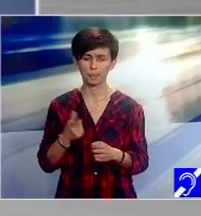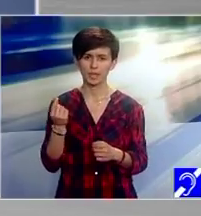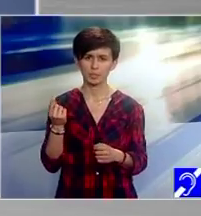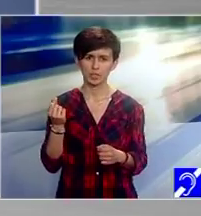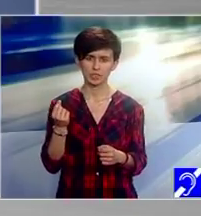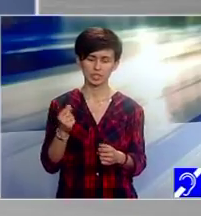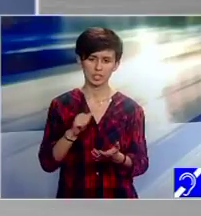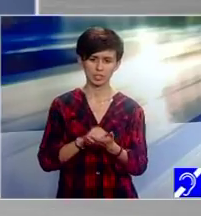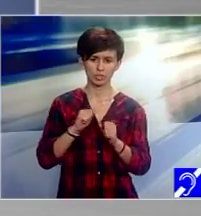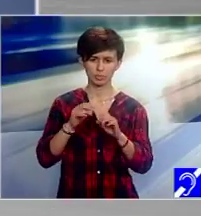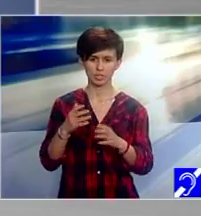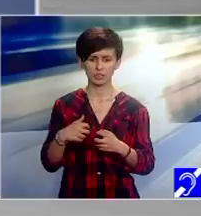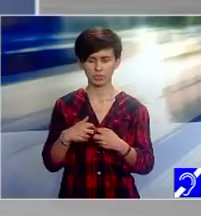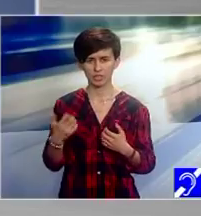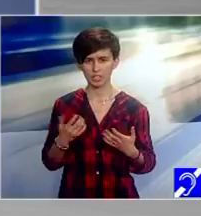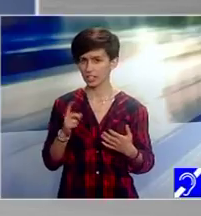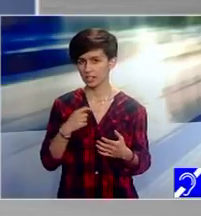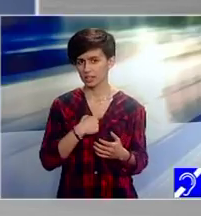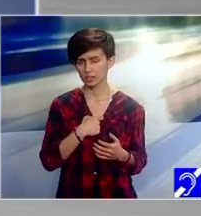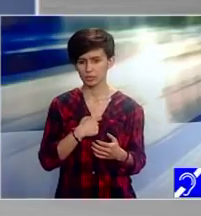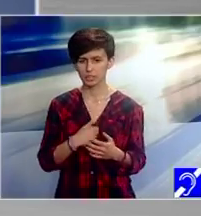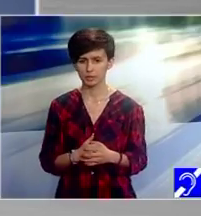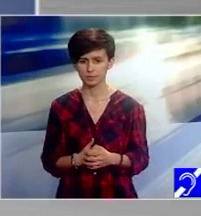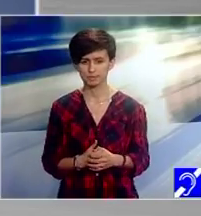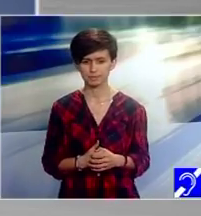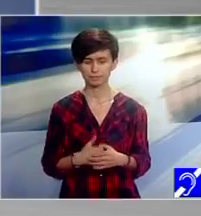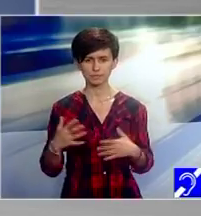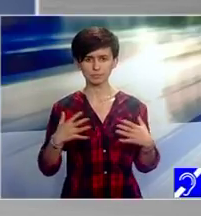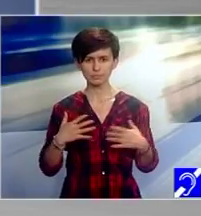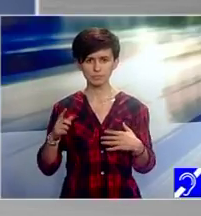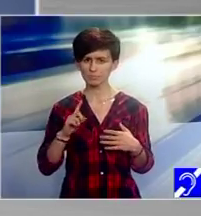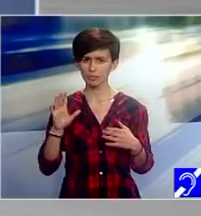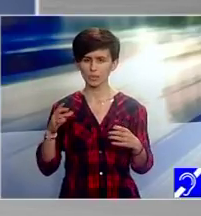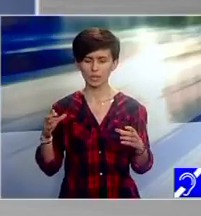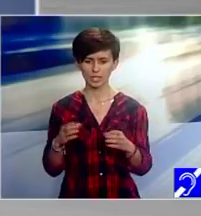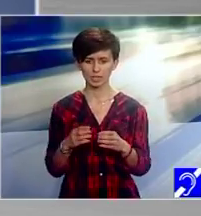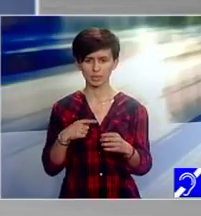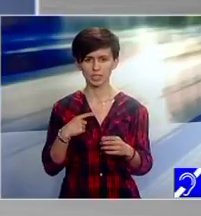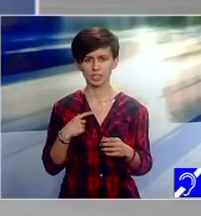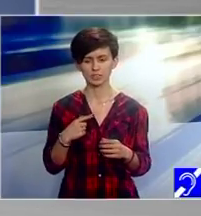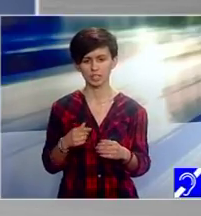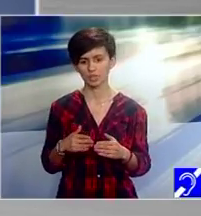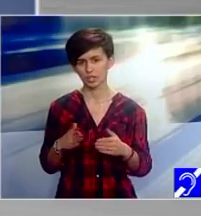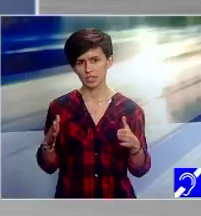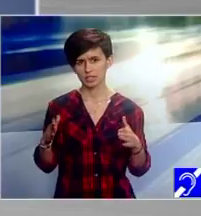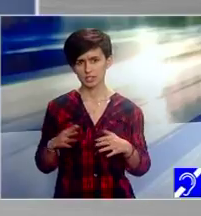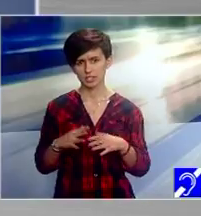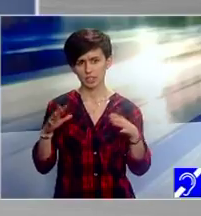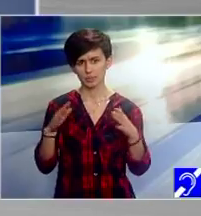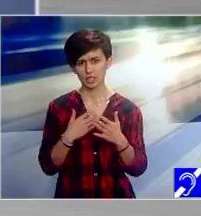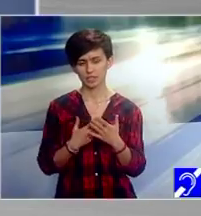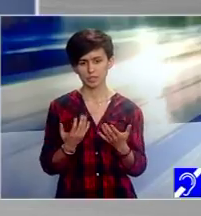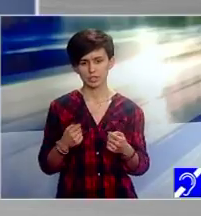partenerilor media fără de care ne-am putea și spun din nou, arta nu are limite, arta este o imensă deschidere spre tot ceea ce